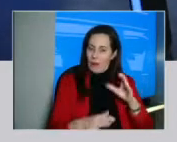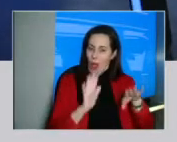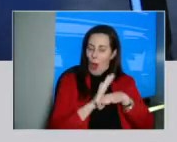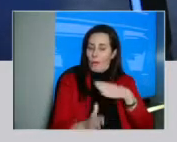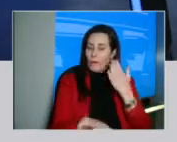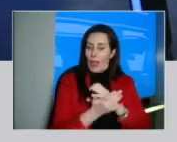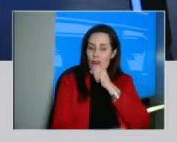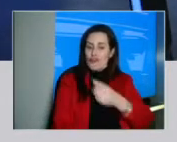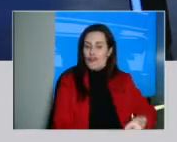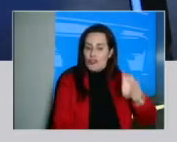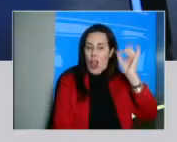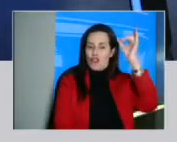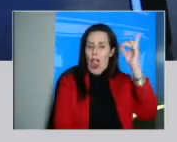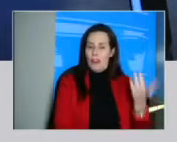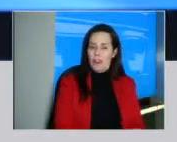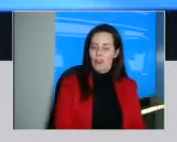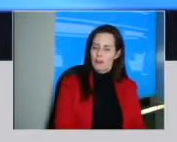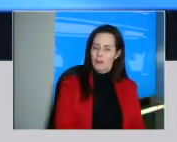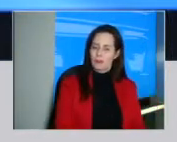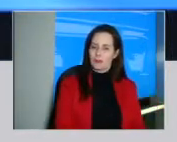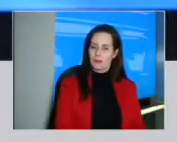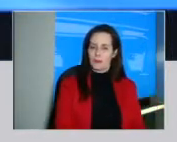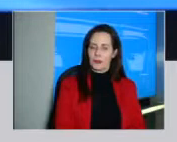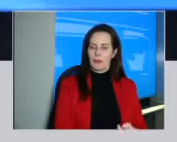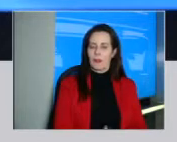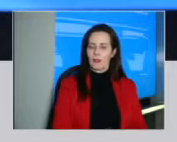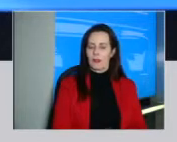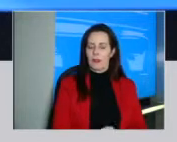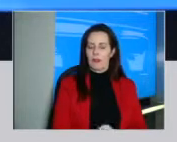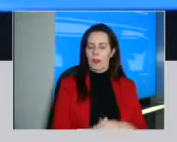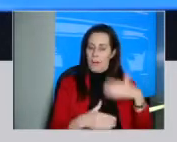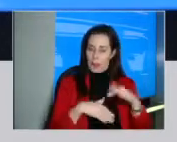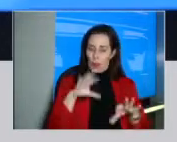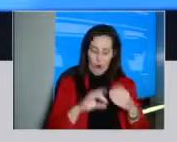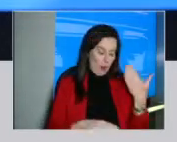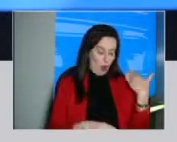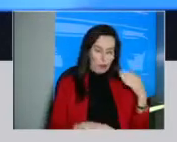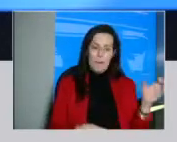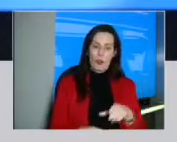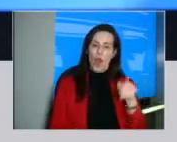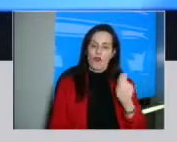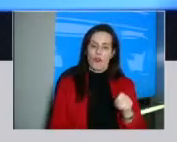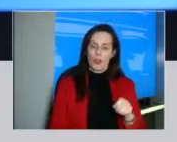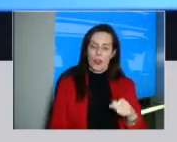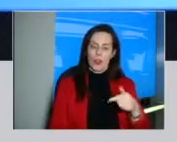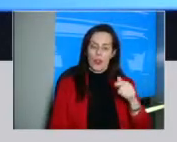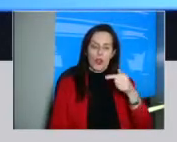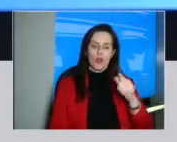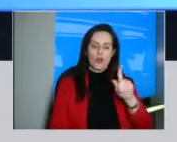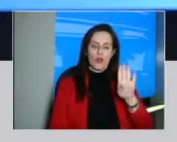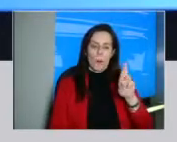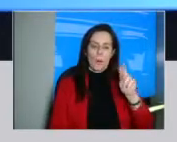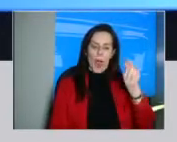הוא באמת כבר די עתיק? תראה, קודם כל, בסוף מערכת הבחירות הקודמת, מינו השופט ג'ובראן ונשיא המדינה